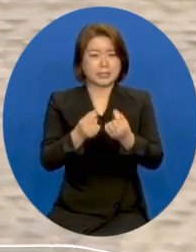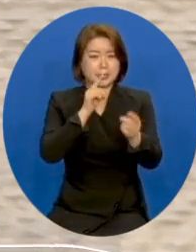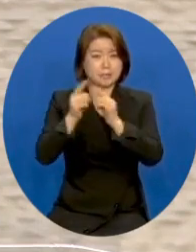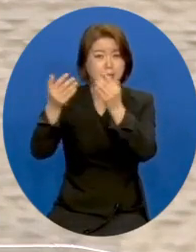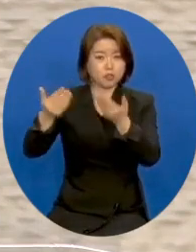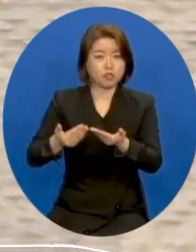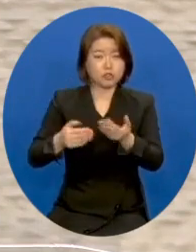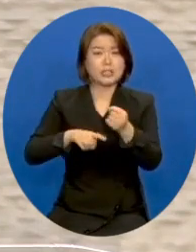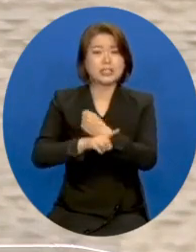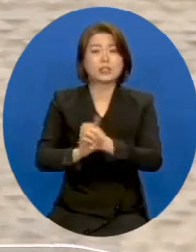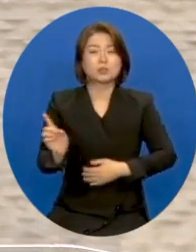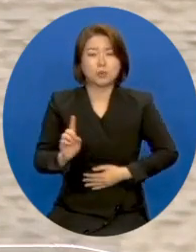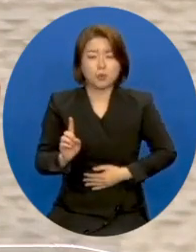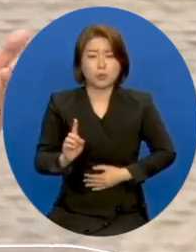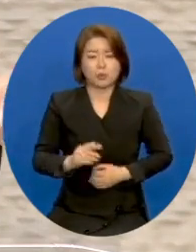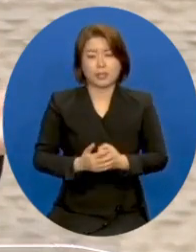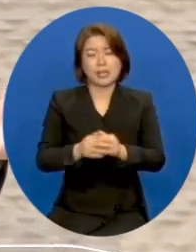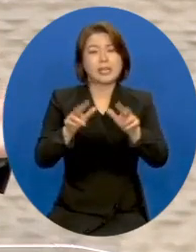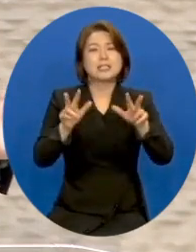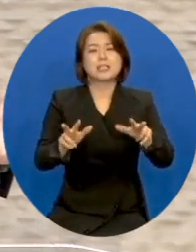것은 지금